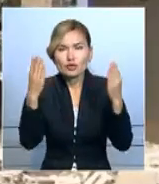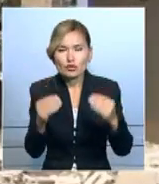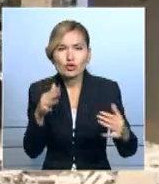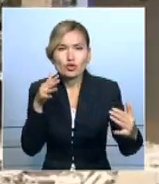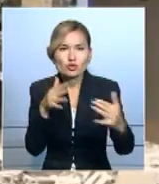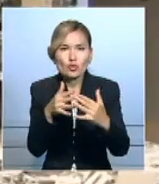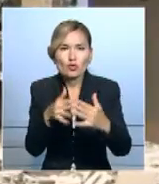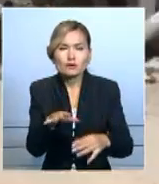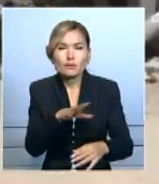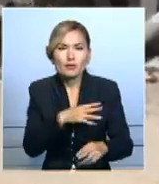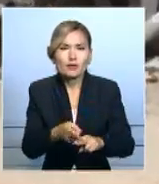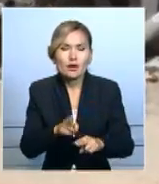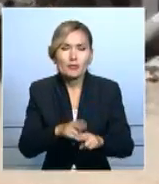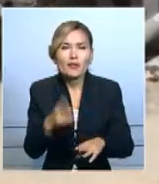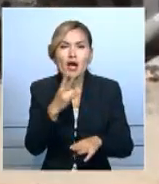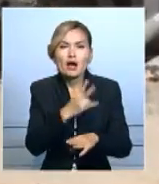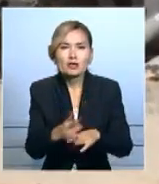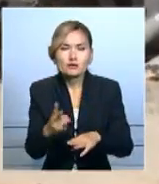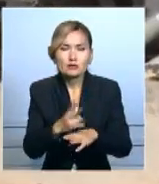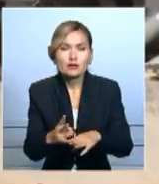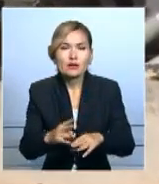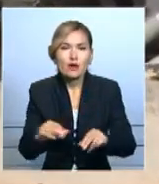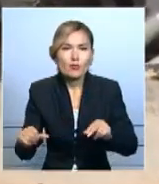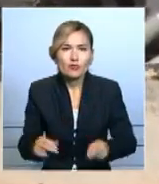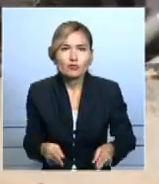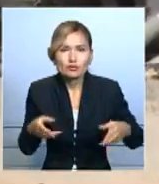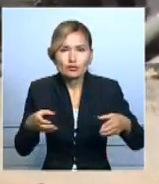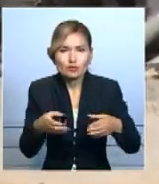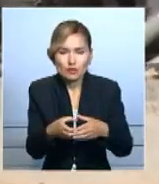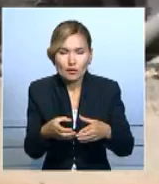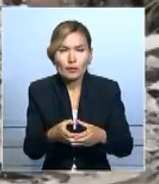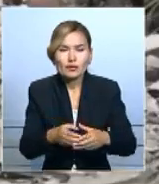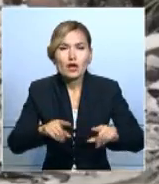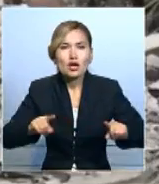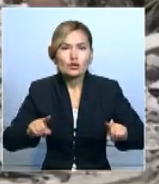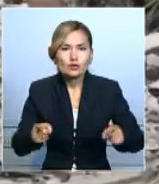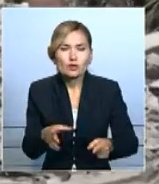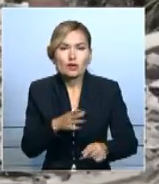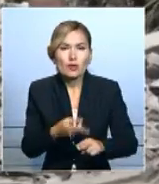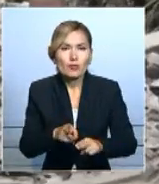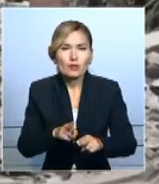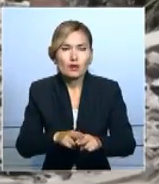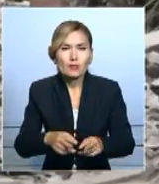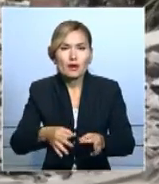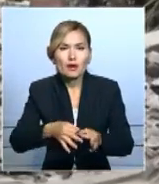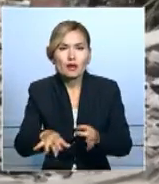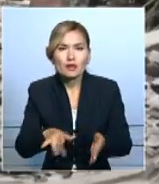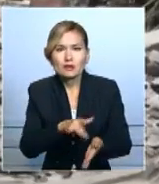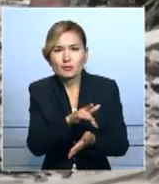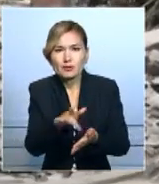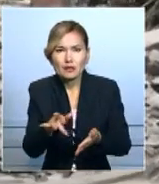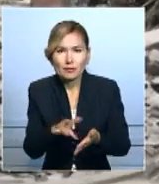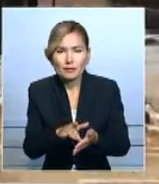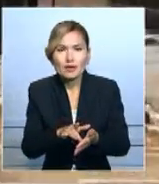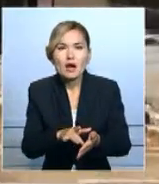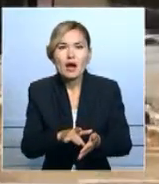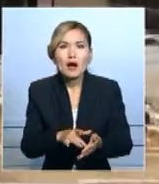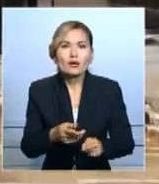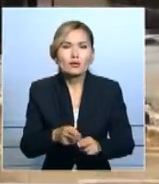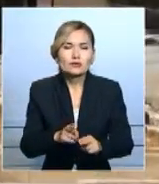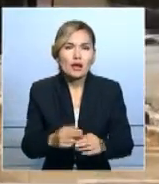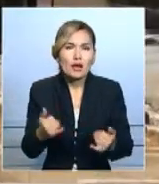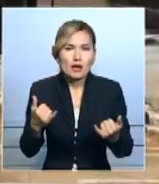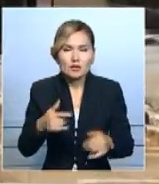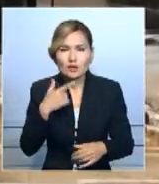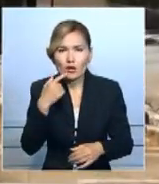соғысты. Шахардың ланкестер үшін стратегиялық маңызы зор еді. Өйткені ол содырлардың астанасы саналатын Ракка қаласы мен Сириядағы Алеппо